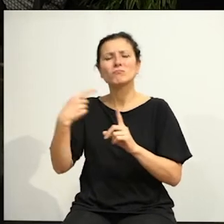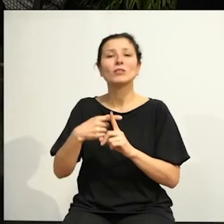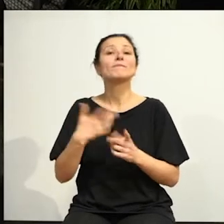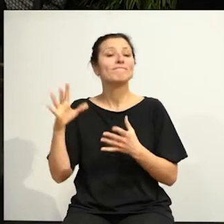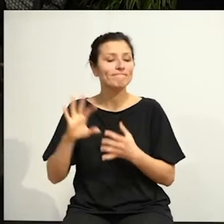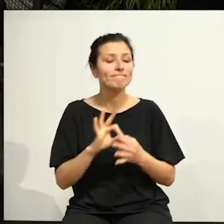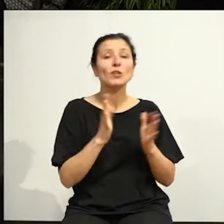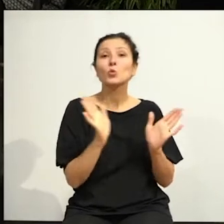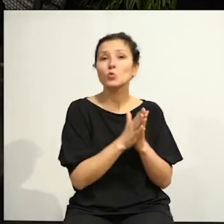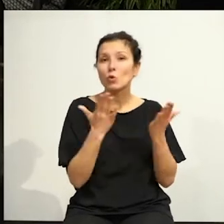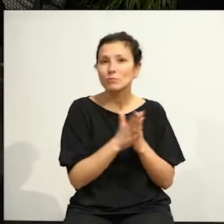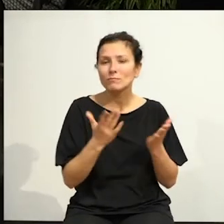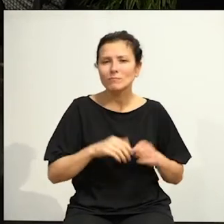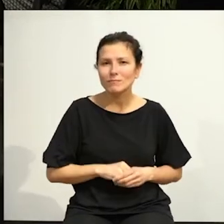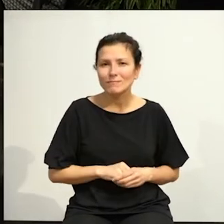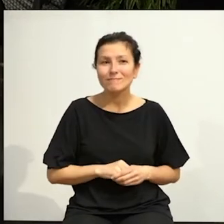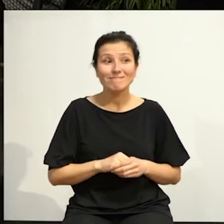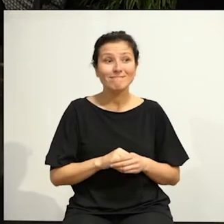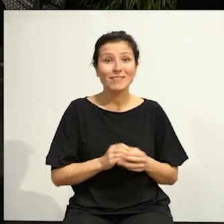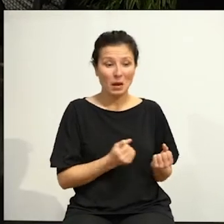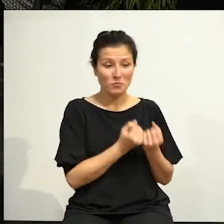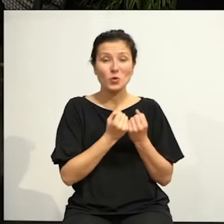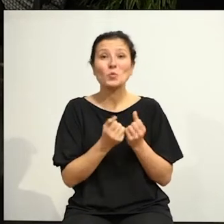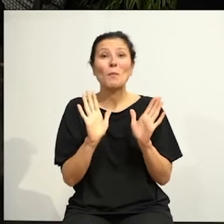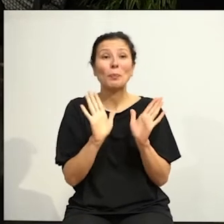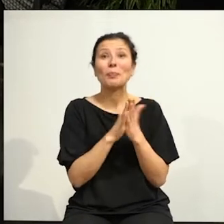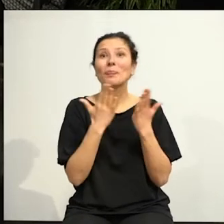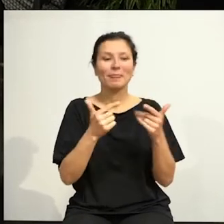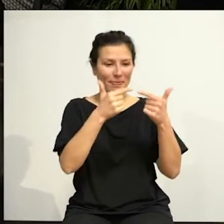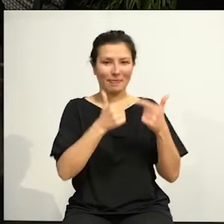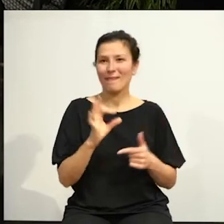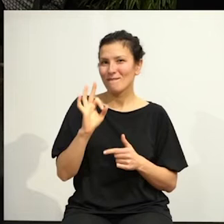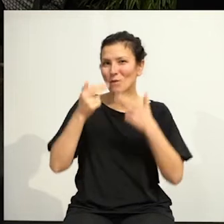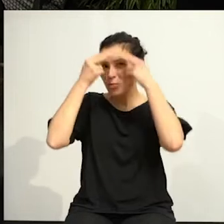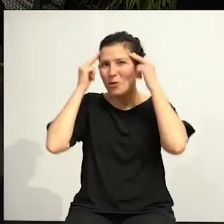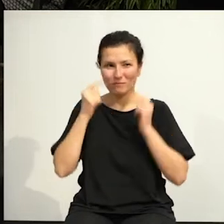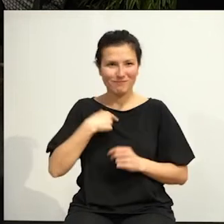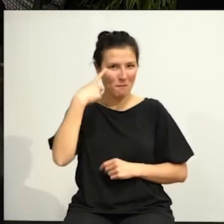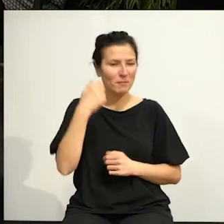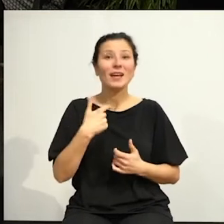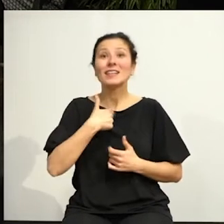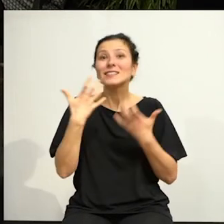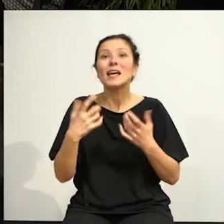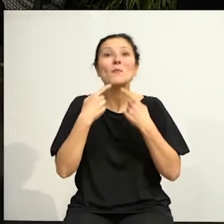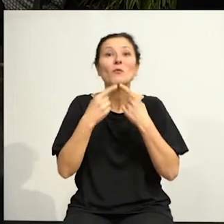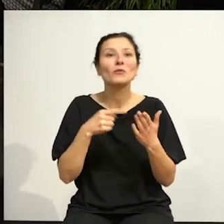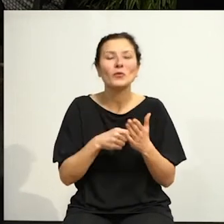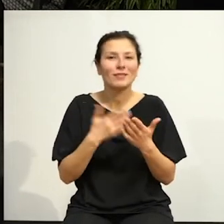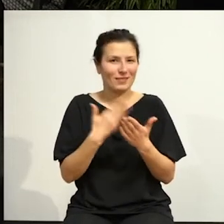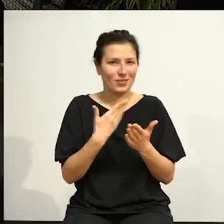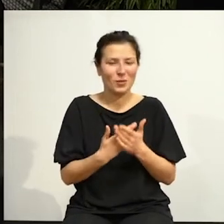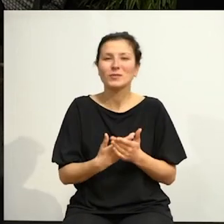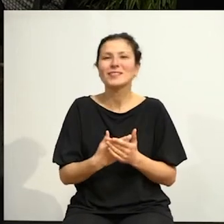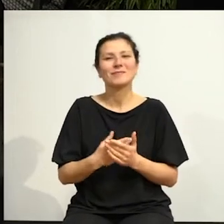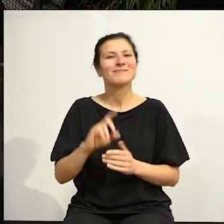właśnie wziąłem ze sobą dzisiaj tomik Norwida, który pamiętam i chcę o tym powiedzieć o tyle, że to jest taka